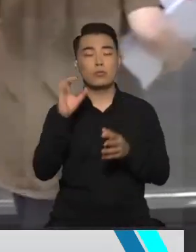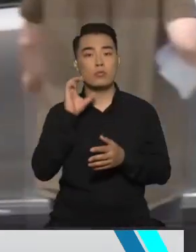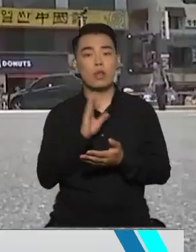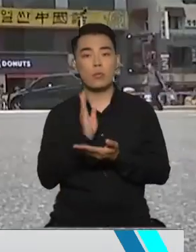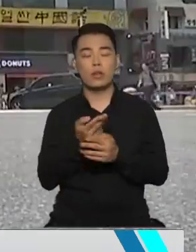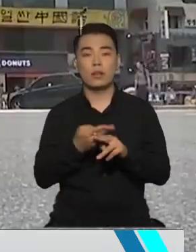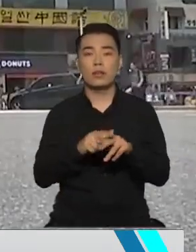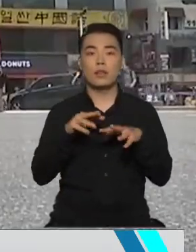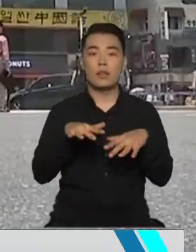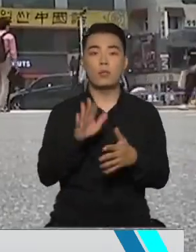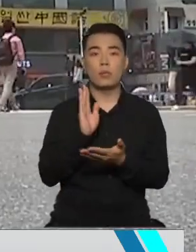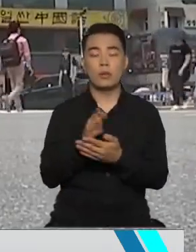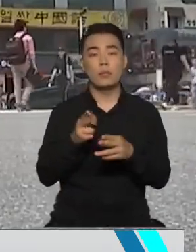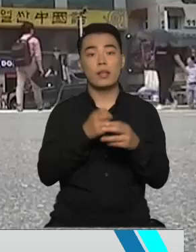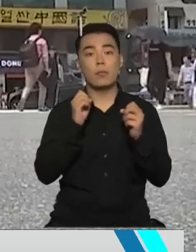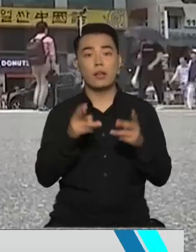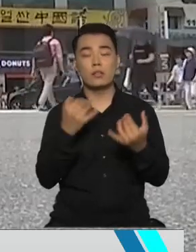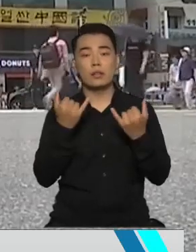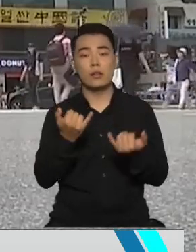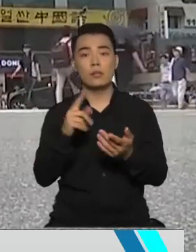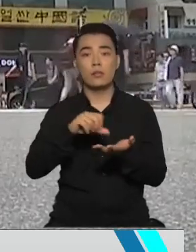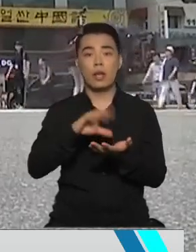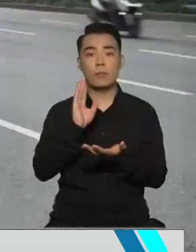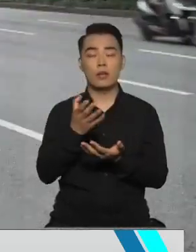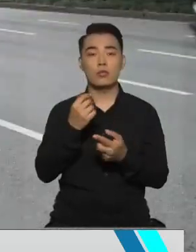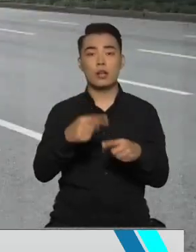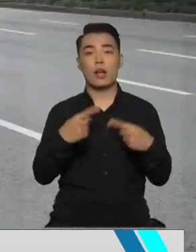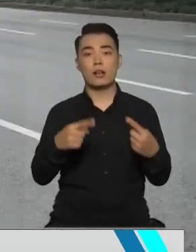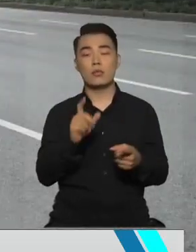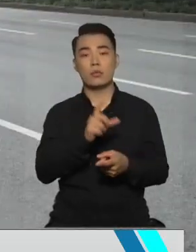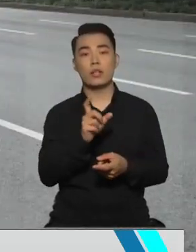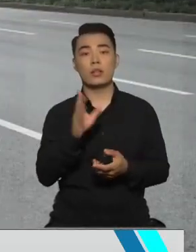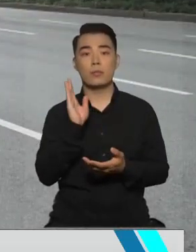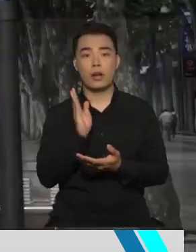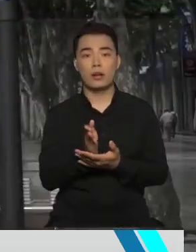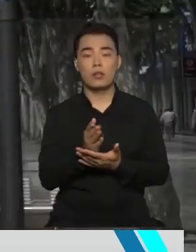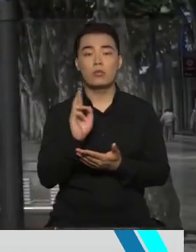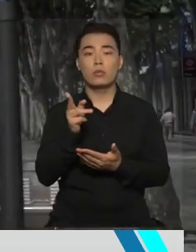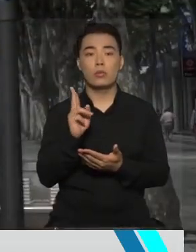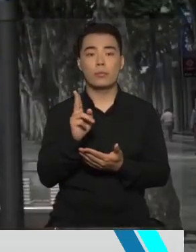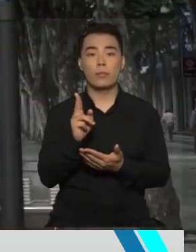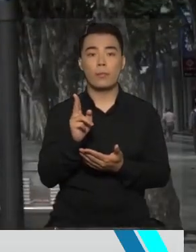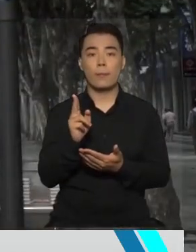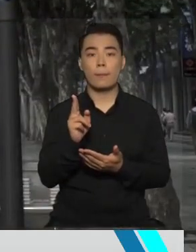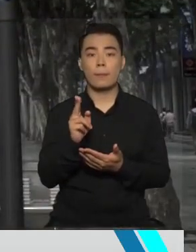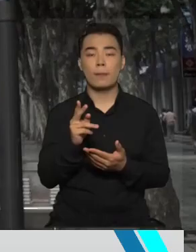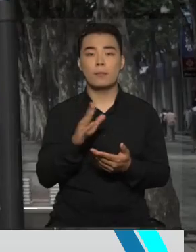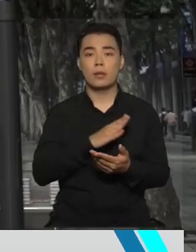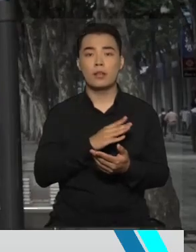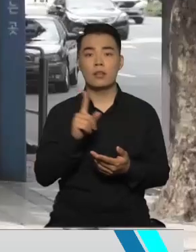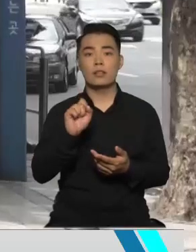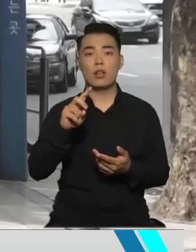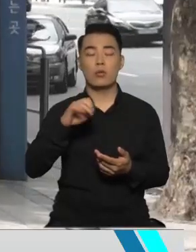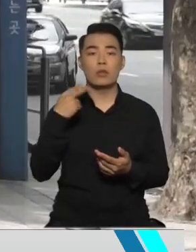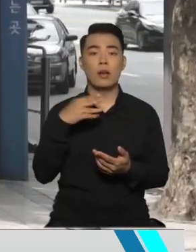по этому делу. В безопасности сейчас находится еще несколько наших граждан, которые стали